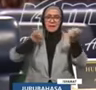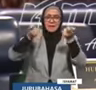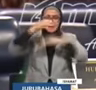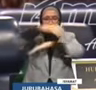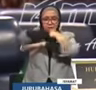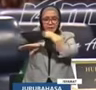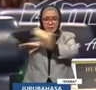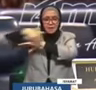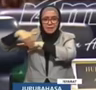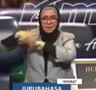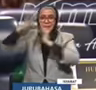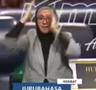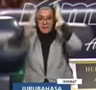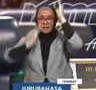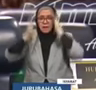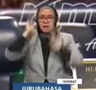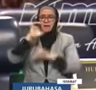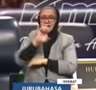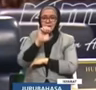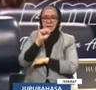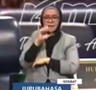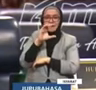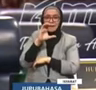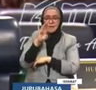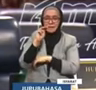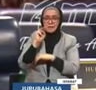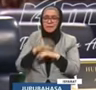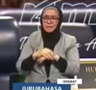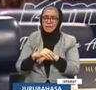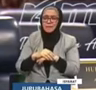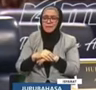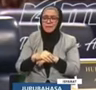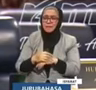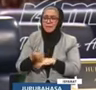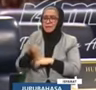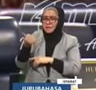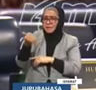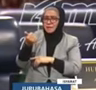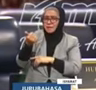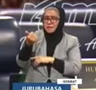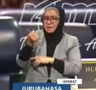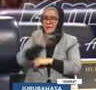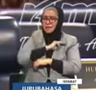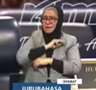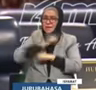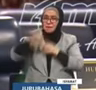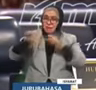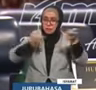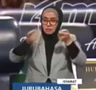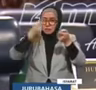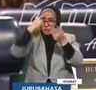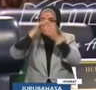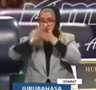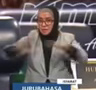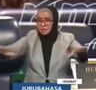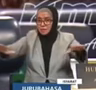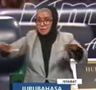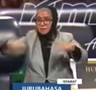Malaysia sebagai conditination untuk security Apakah